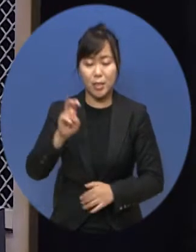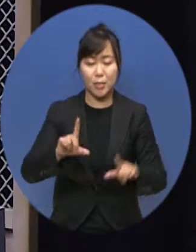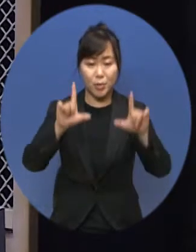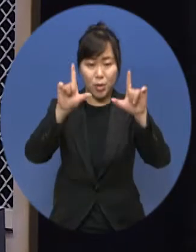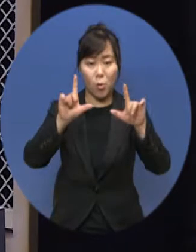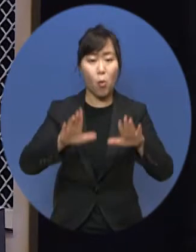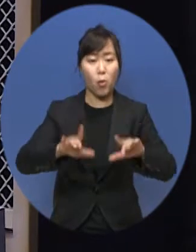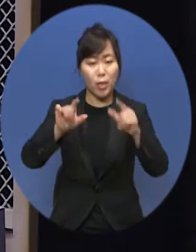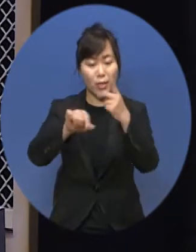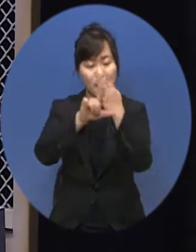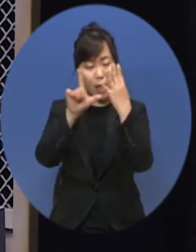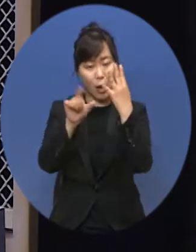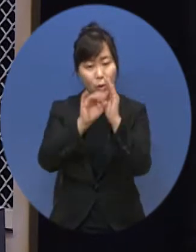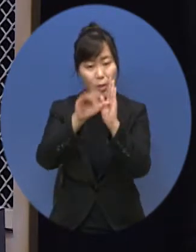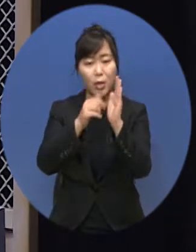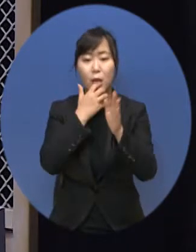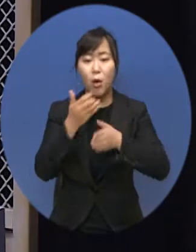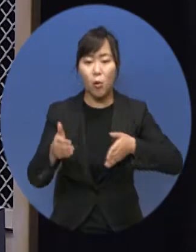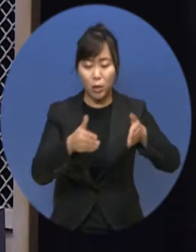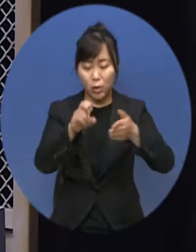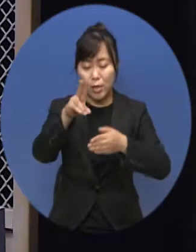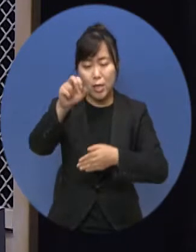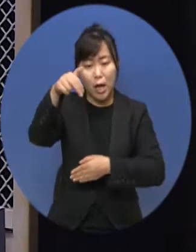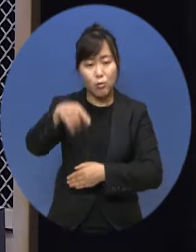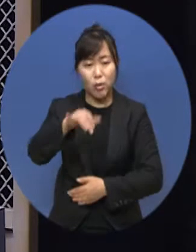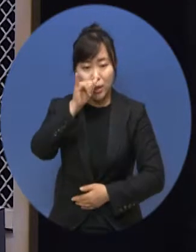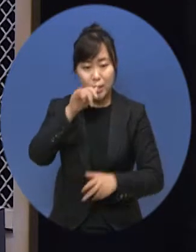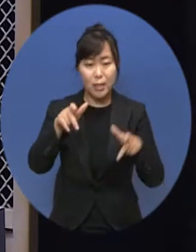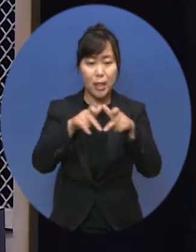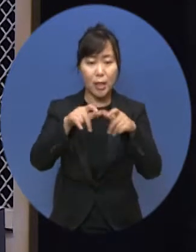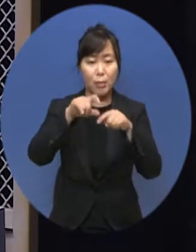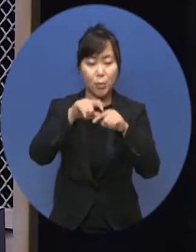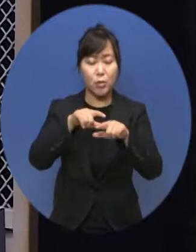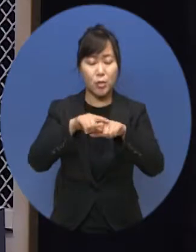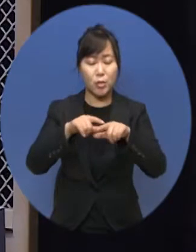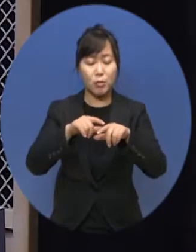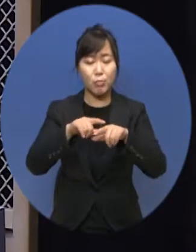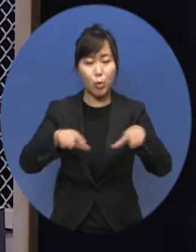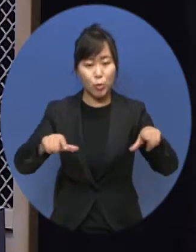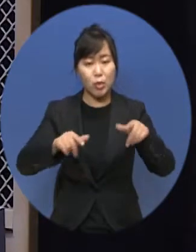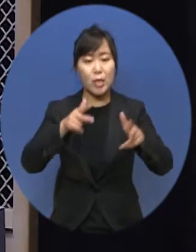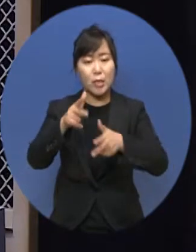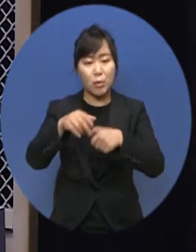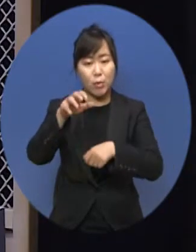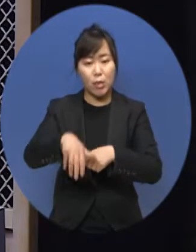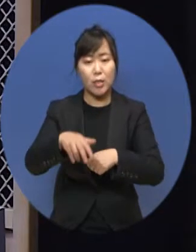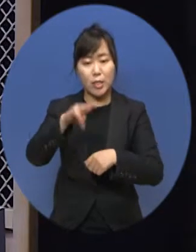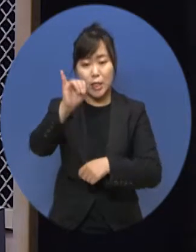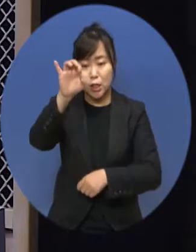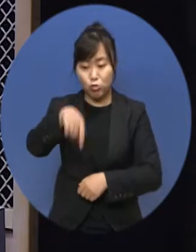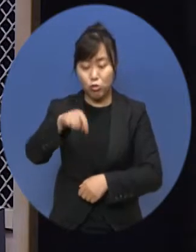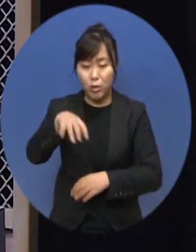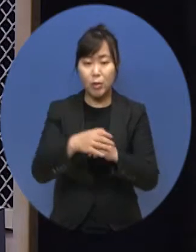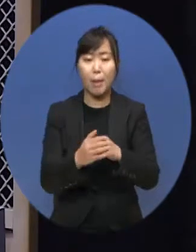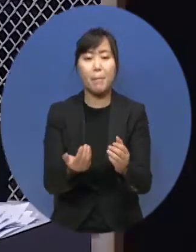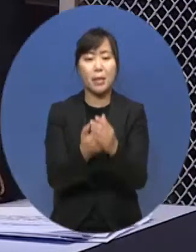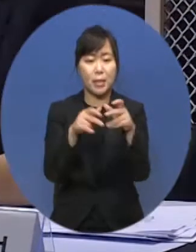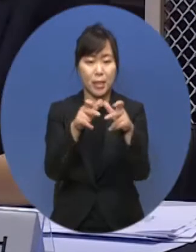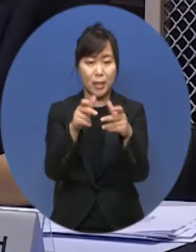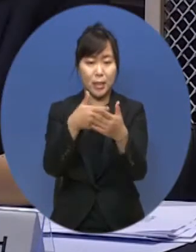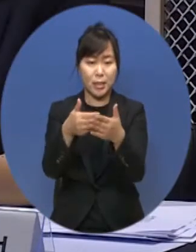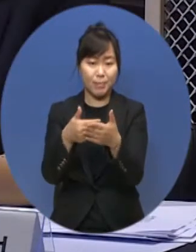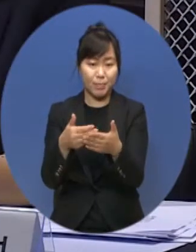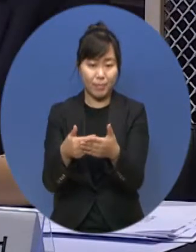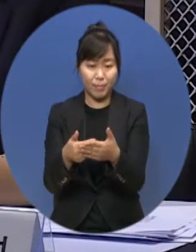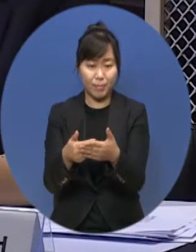한 4월경에 경기도 양주에 위치한 장애인 표준사업장 주시우라는 곳에서는 발달장애인